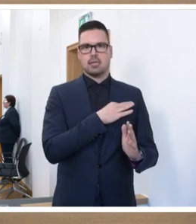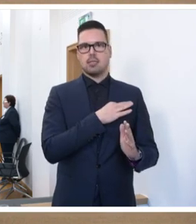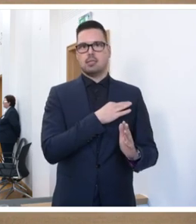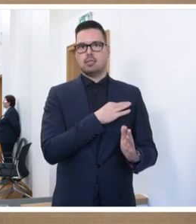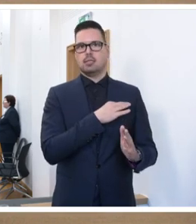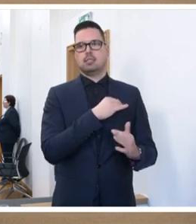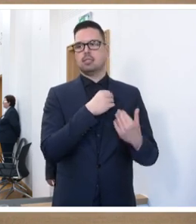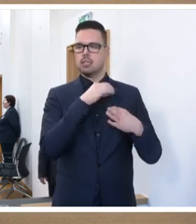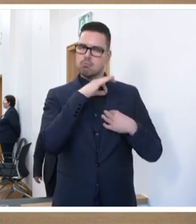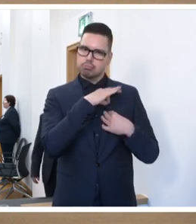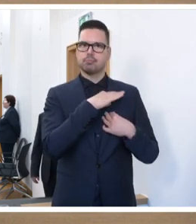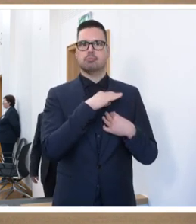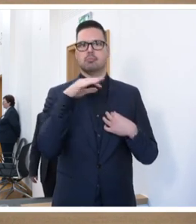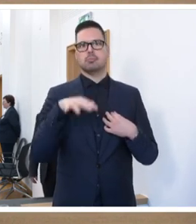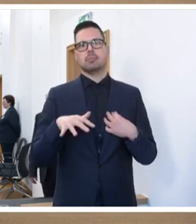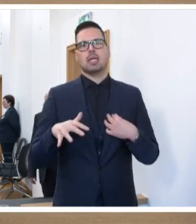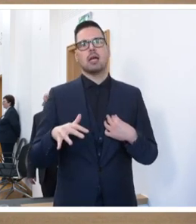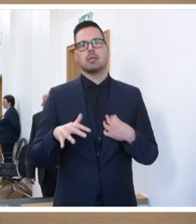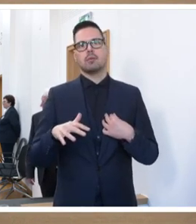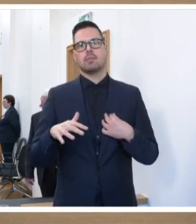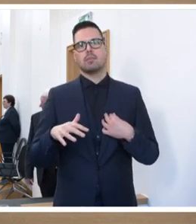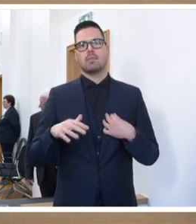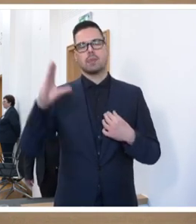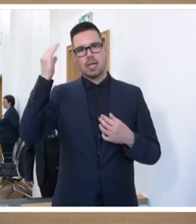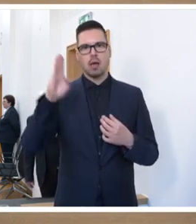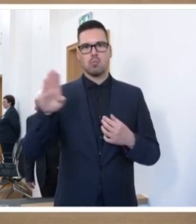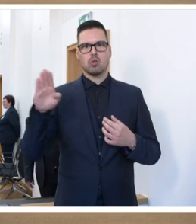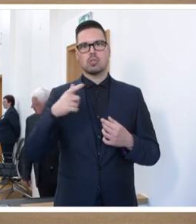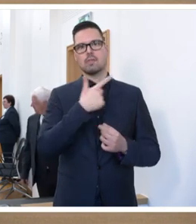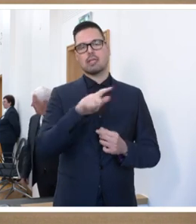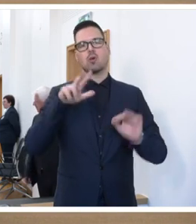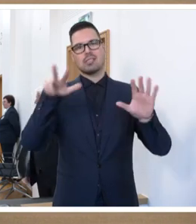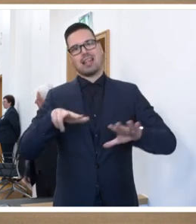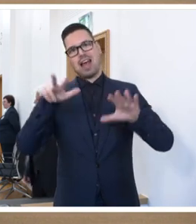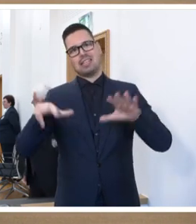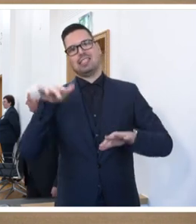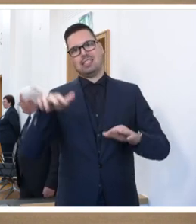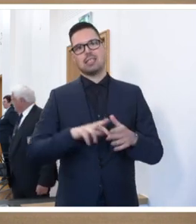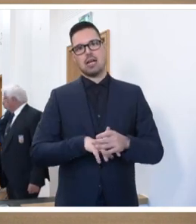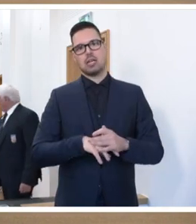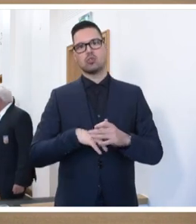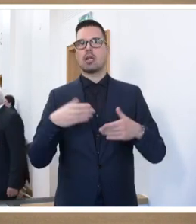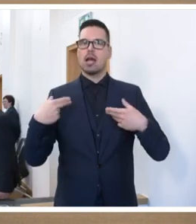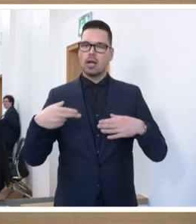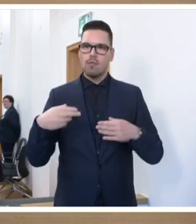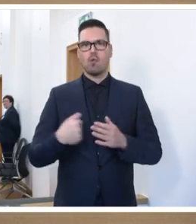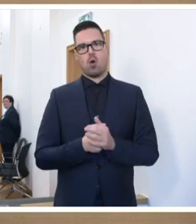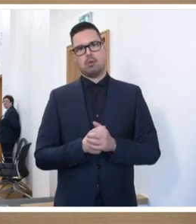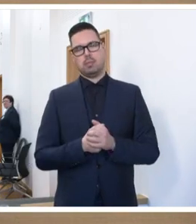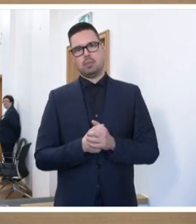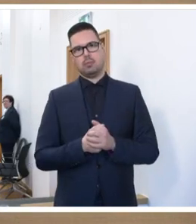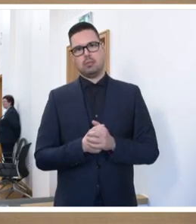tragen. Unser vorheriger Innenminister Klaus Bullion hat die Nadel 2018 eingeführt und auch da schon darum geworben, dass das Parlament